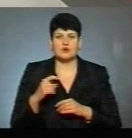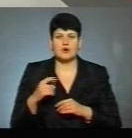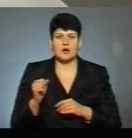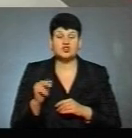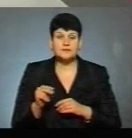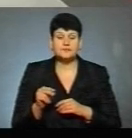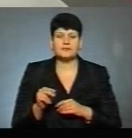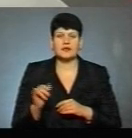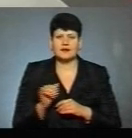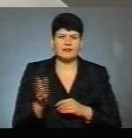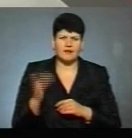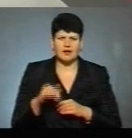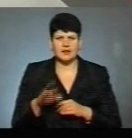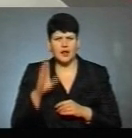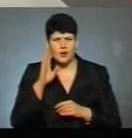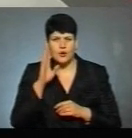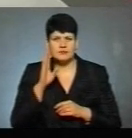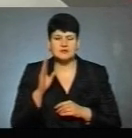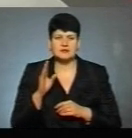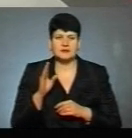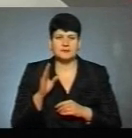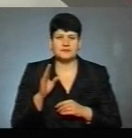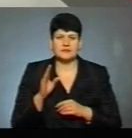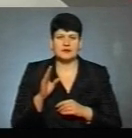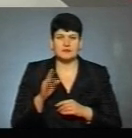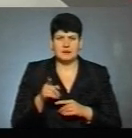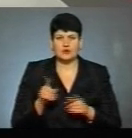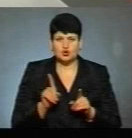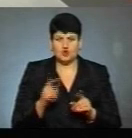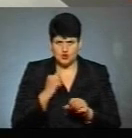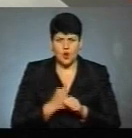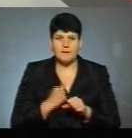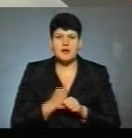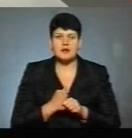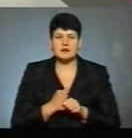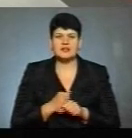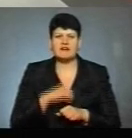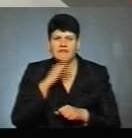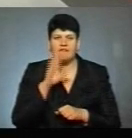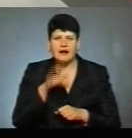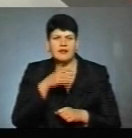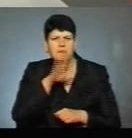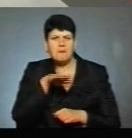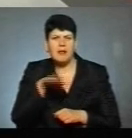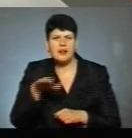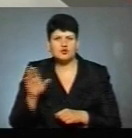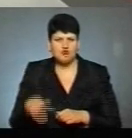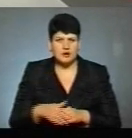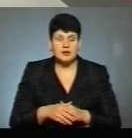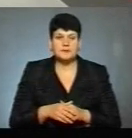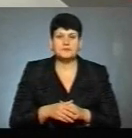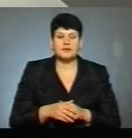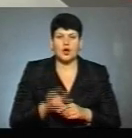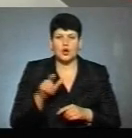Він каже, ну давайте, хлопці, йдемо таке конкретно робити, що вже досить тих балачок, знаєте. Люди вон